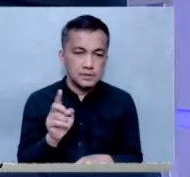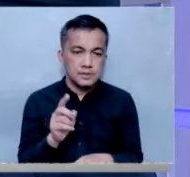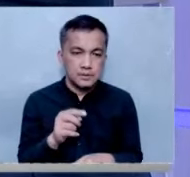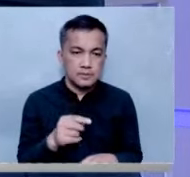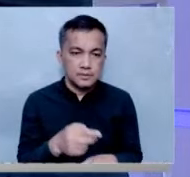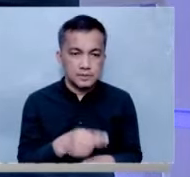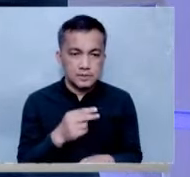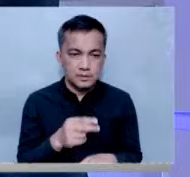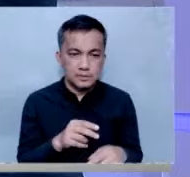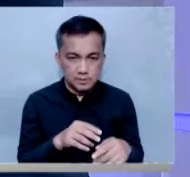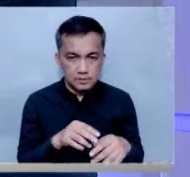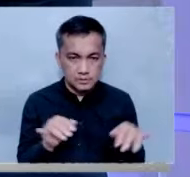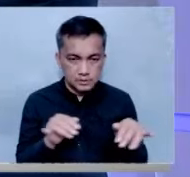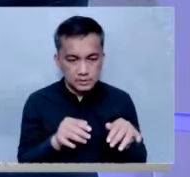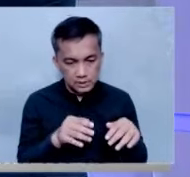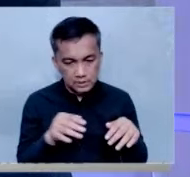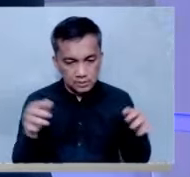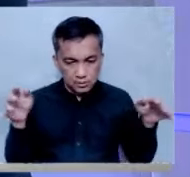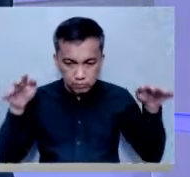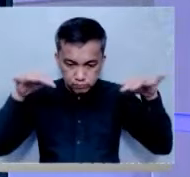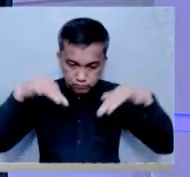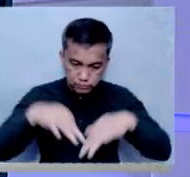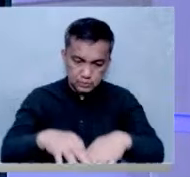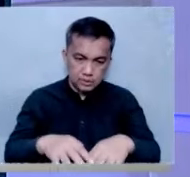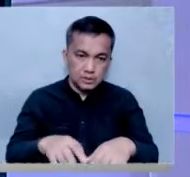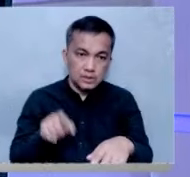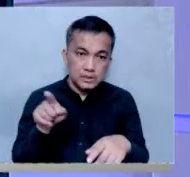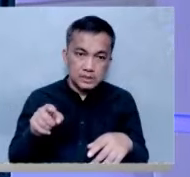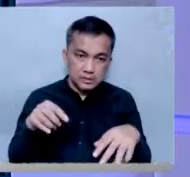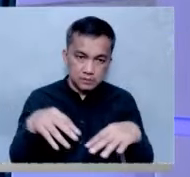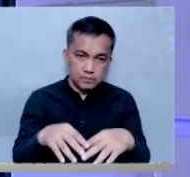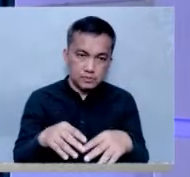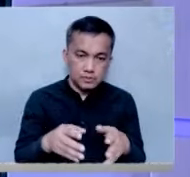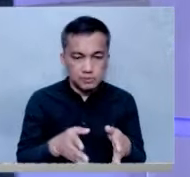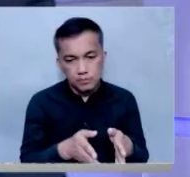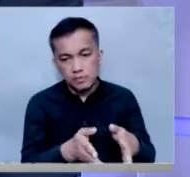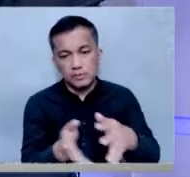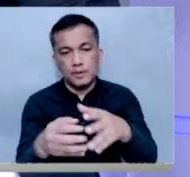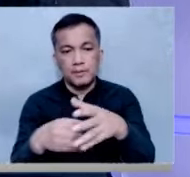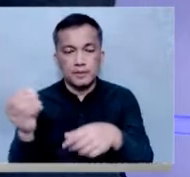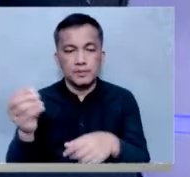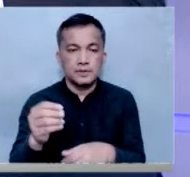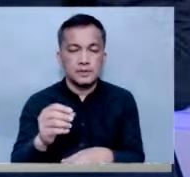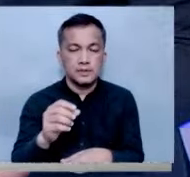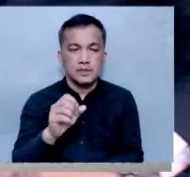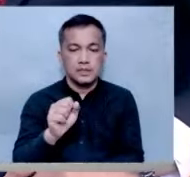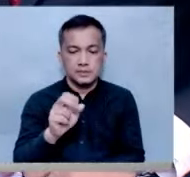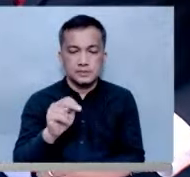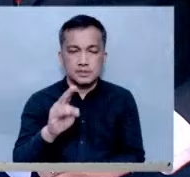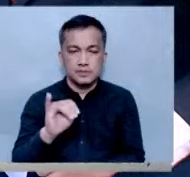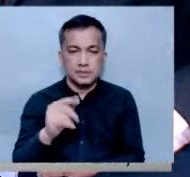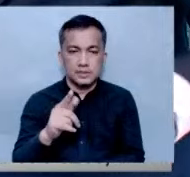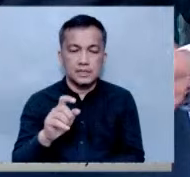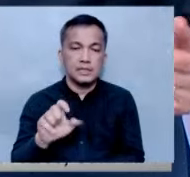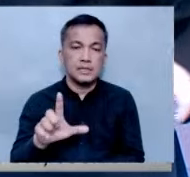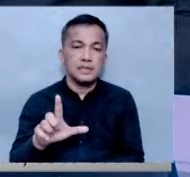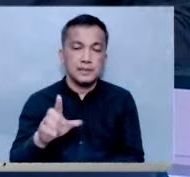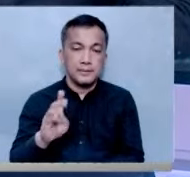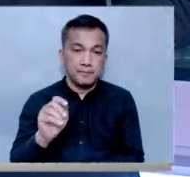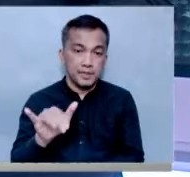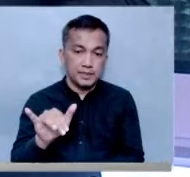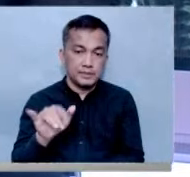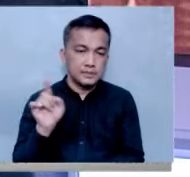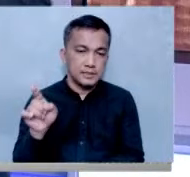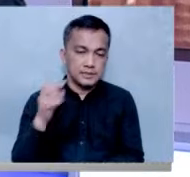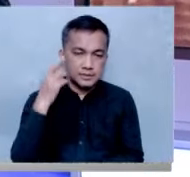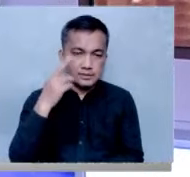nagbabagsak rin po yan ng tubig ulan. So naiipon po rito at papalabas po yan papuntang San Miguel Bay. Yun po ang isa sa mga dahilan kung bakit may problema tayo